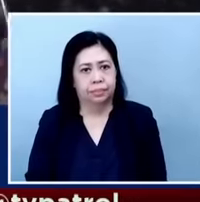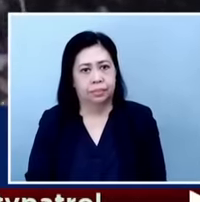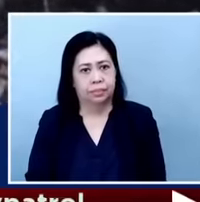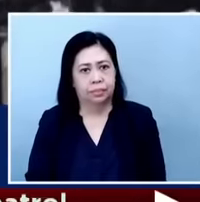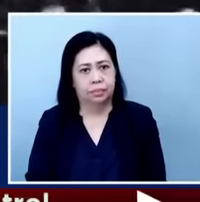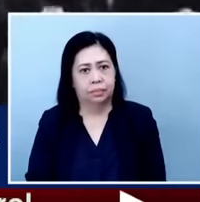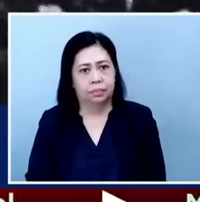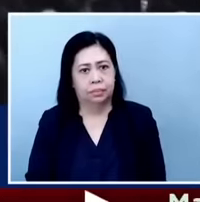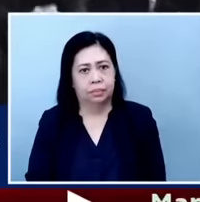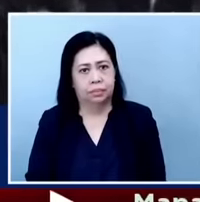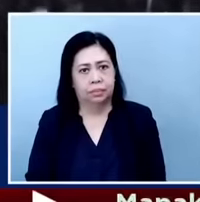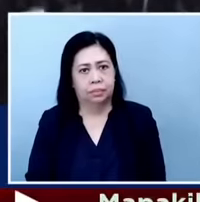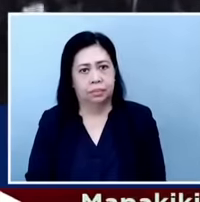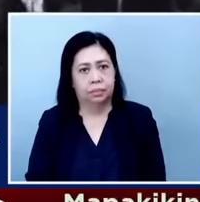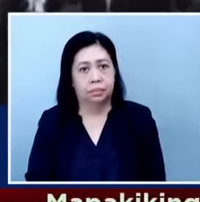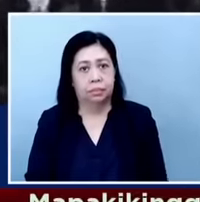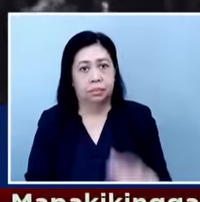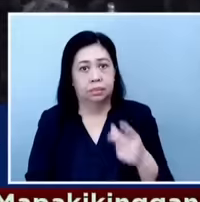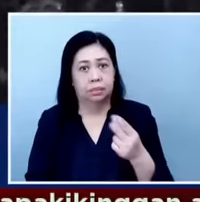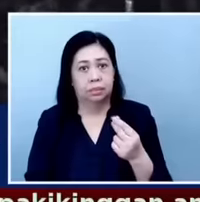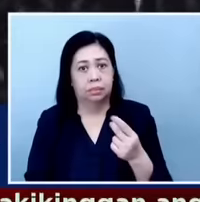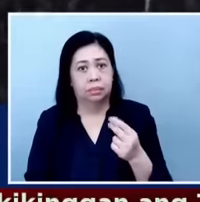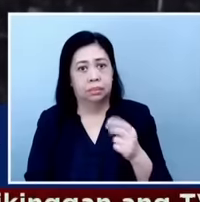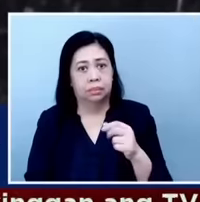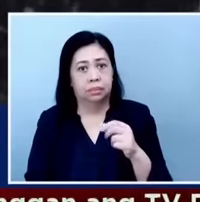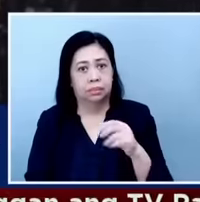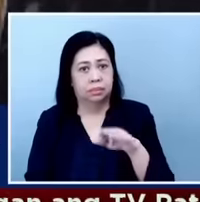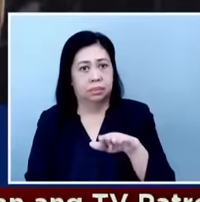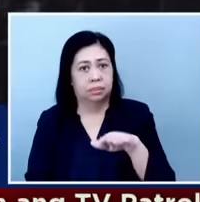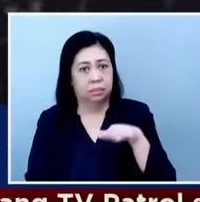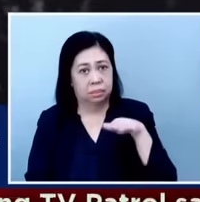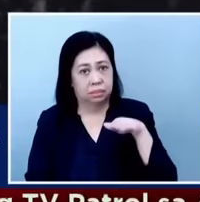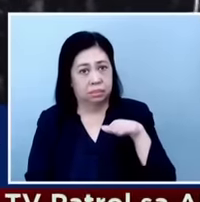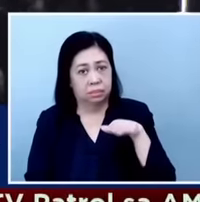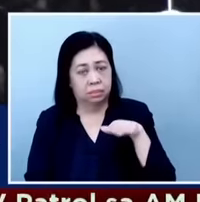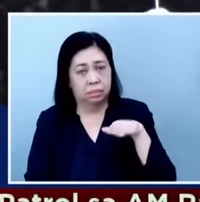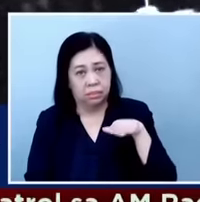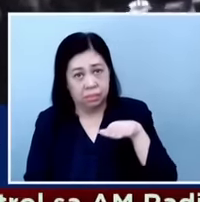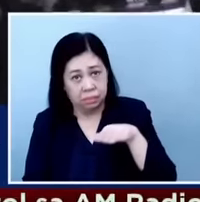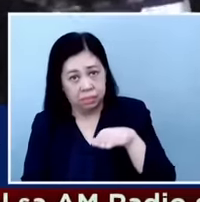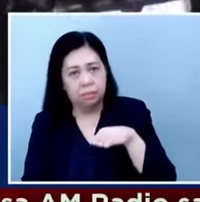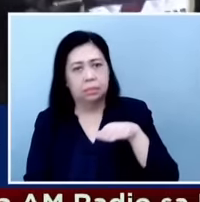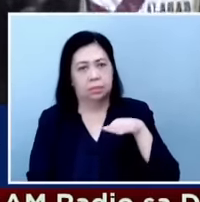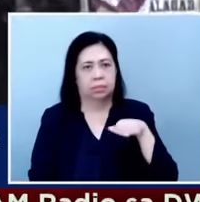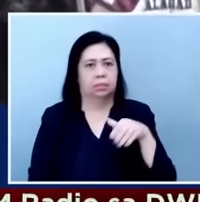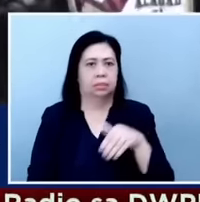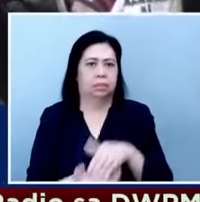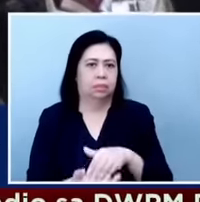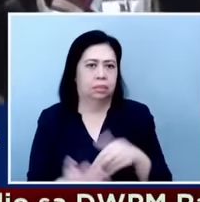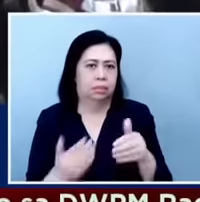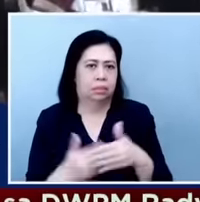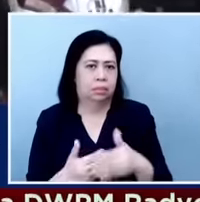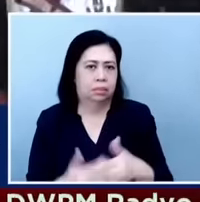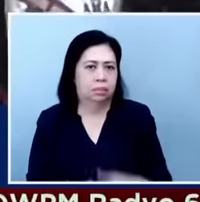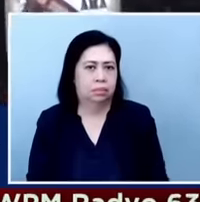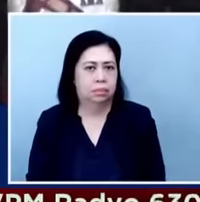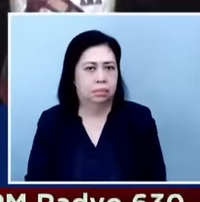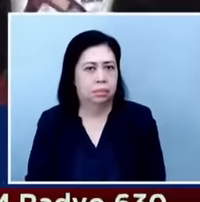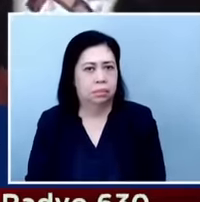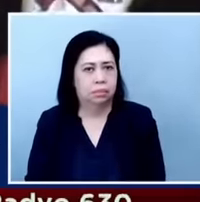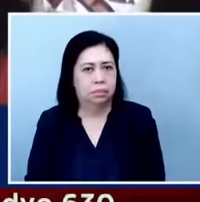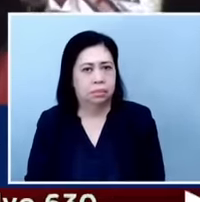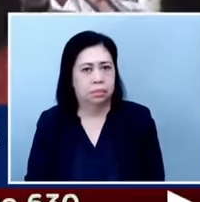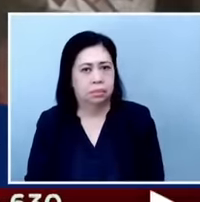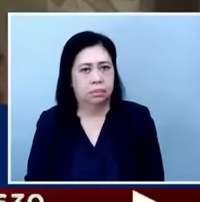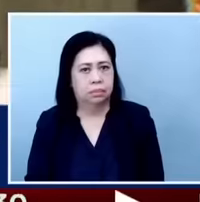Yung kanyang ginalaw ay umatras ulit. Kaya natenga na naman. Malapit na, papasok na ho ng gate